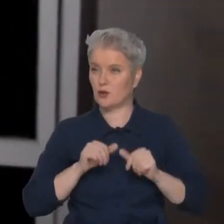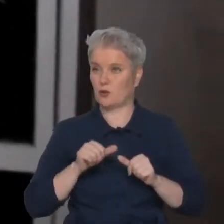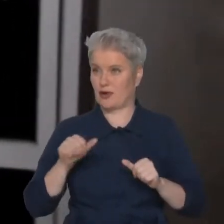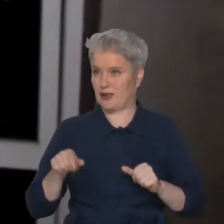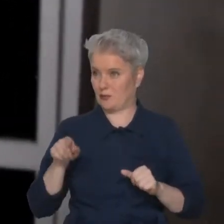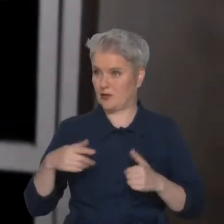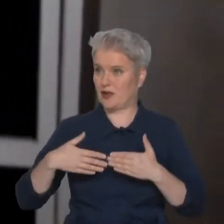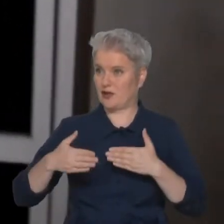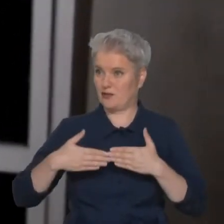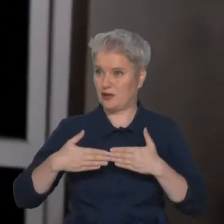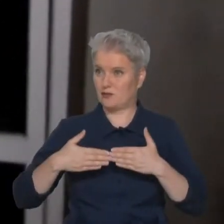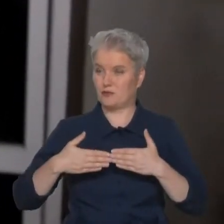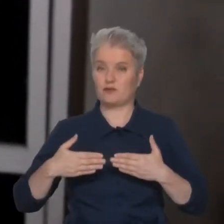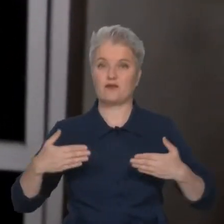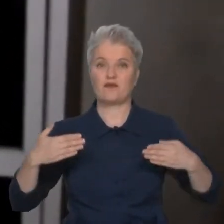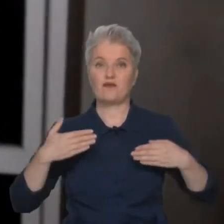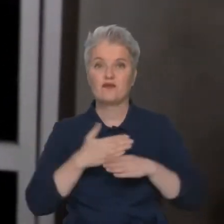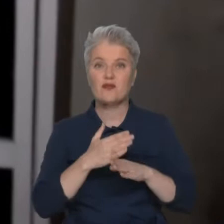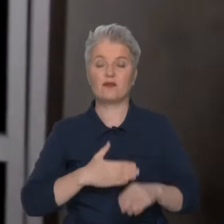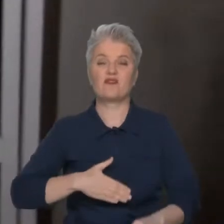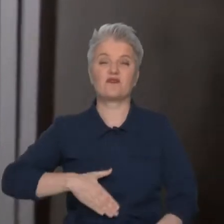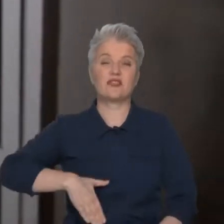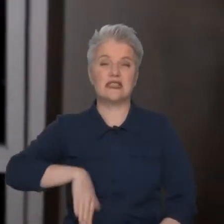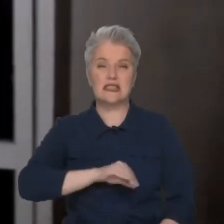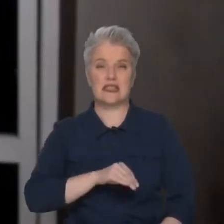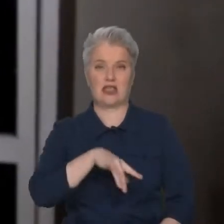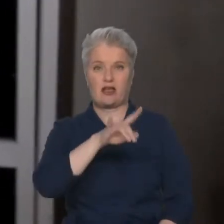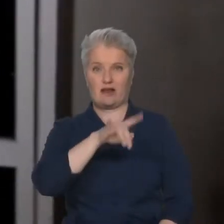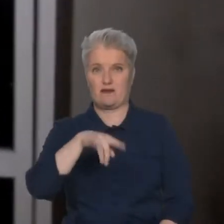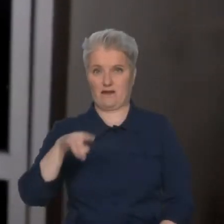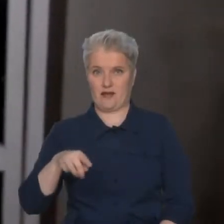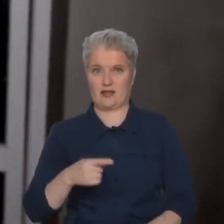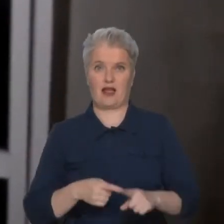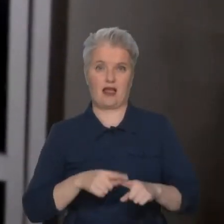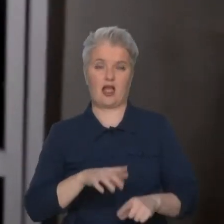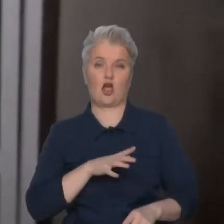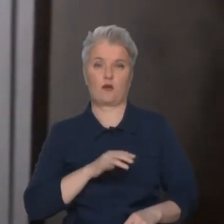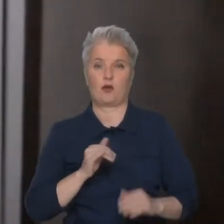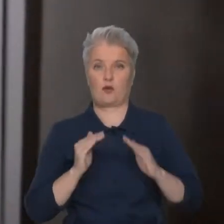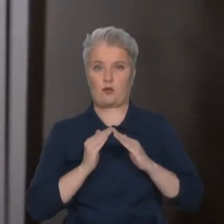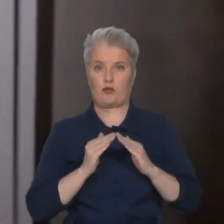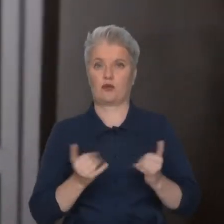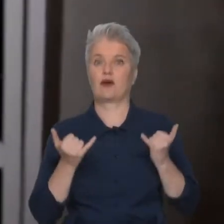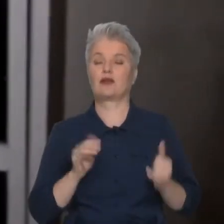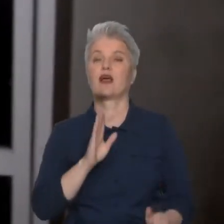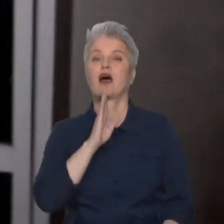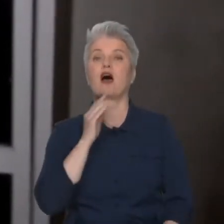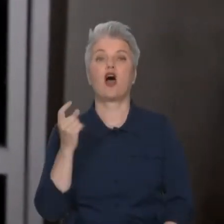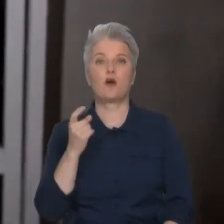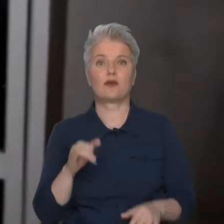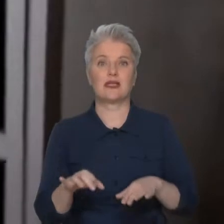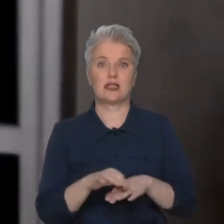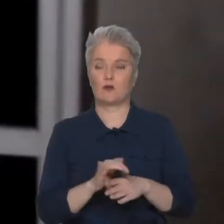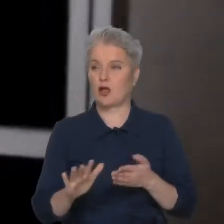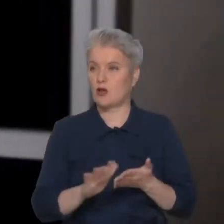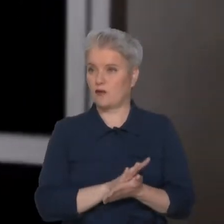цієї двері, вибиті, власне, усі вікна, які були у будинку. Нині господиня разом зі своїм чоловіком